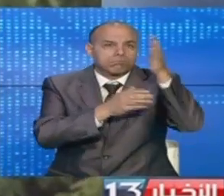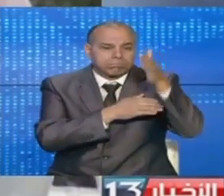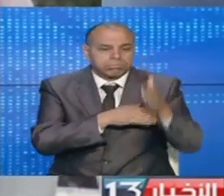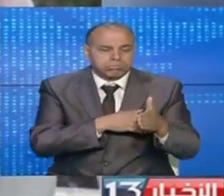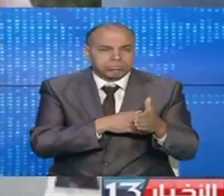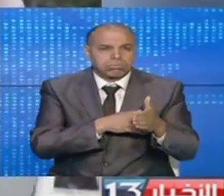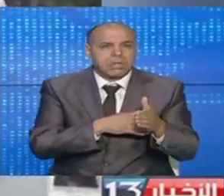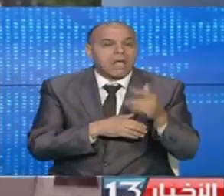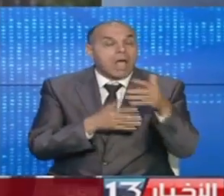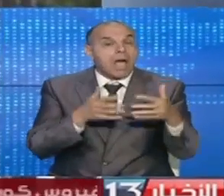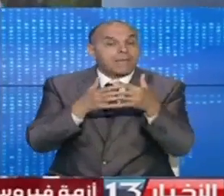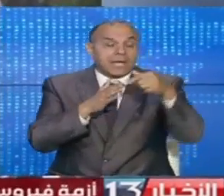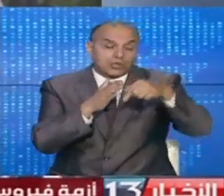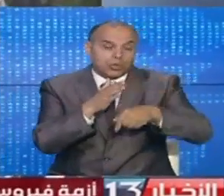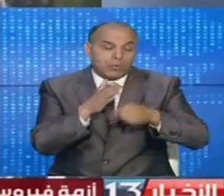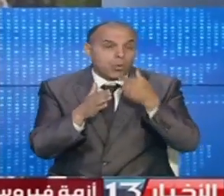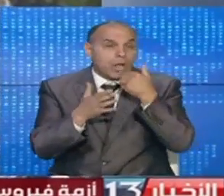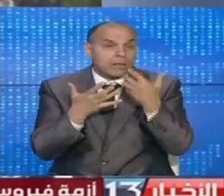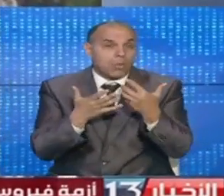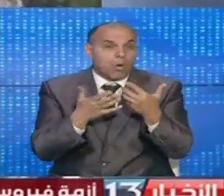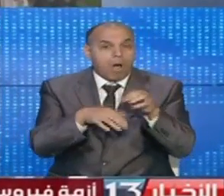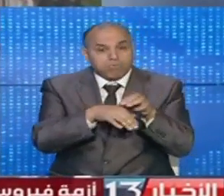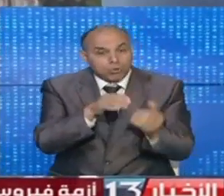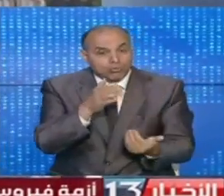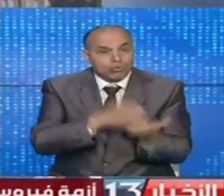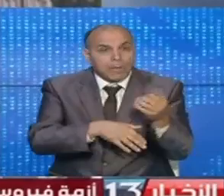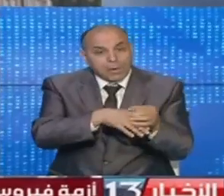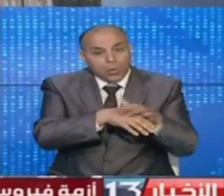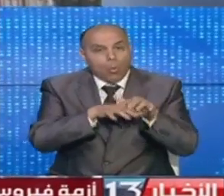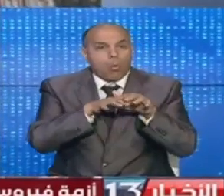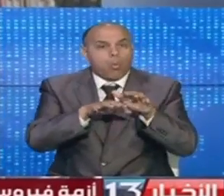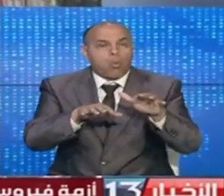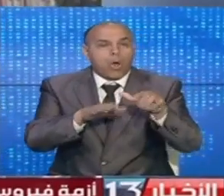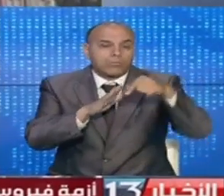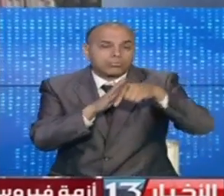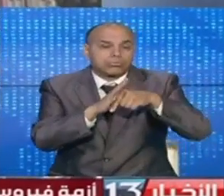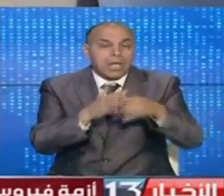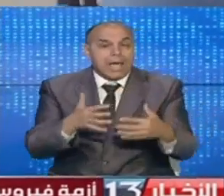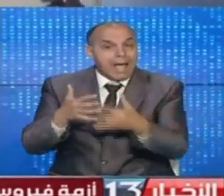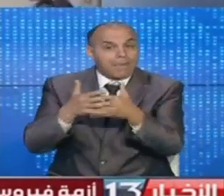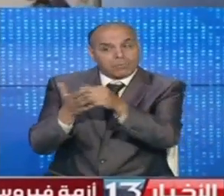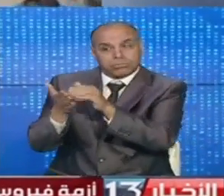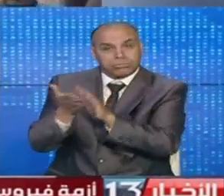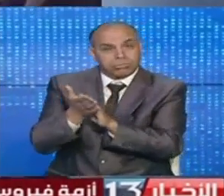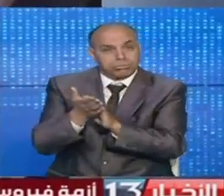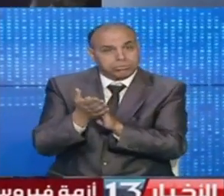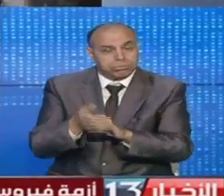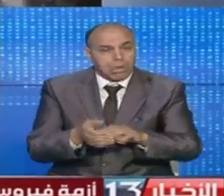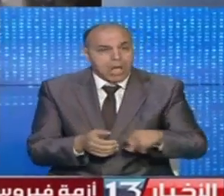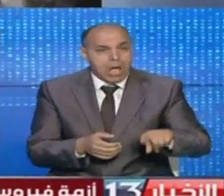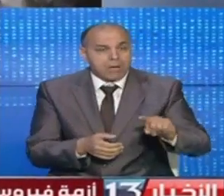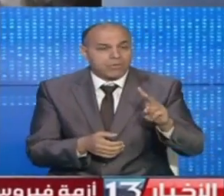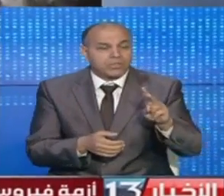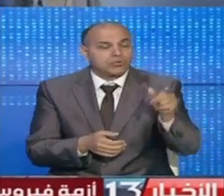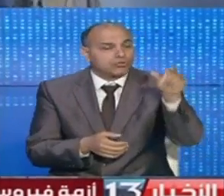فيما تقترب أمريكا الجنوبية من أن تصبح البؤرة الجديدة لوباء كورونا، سجلت الولايات المتحدة أكثر من 1200